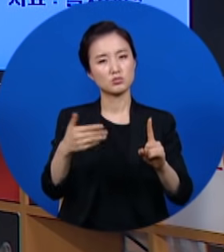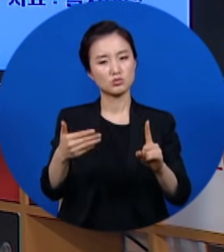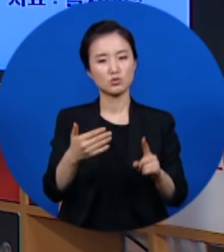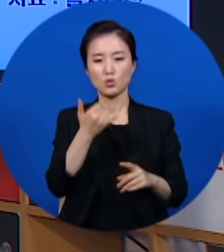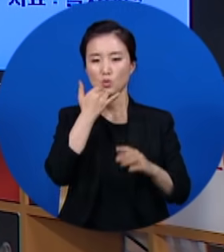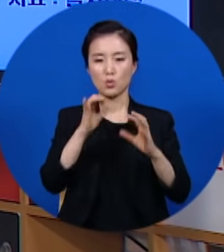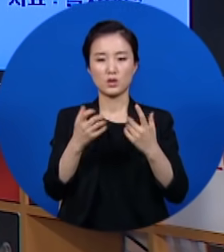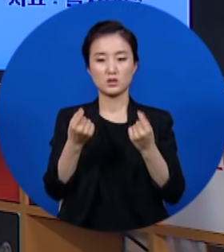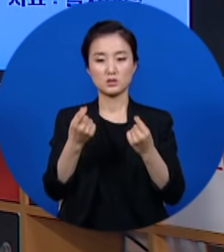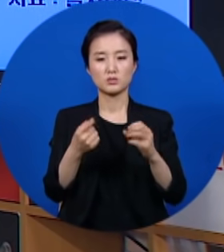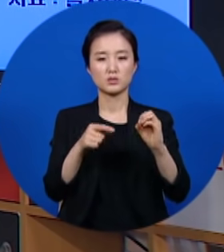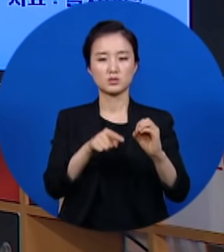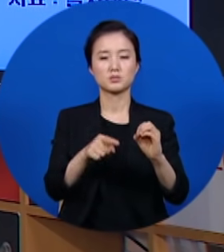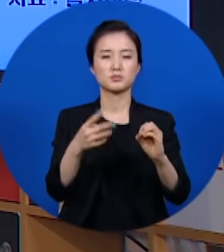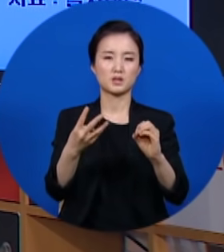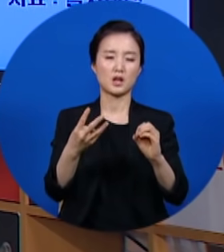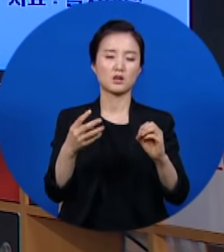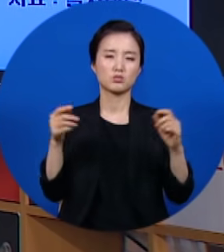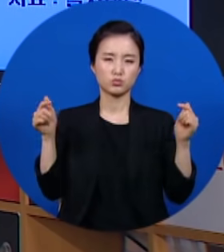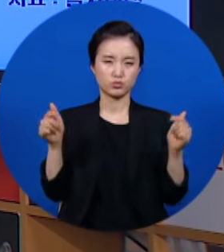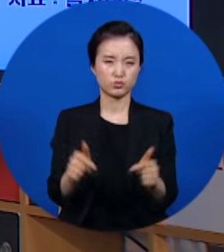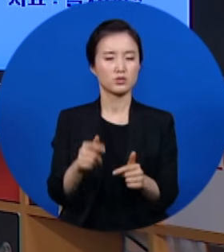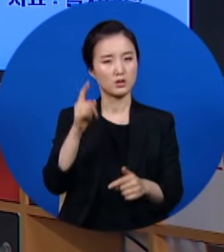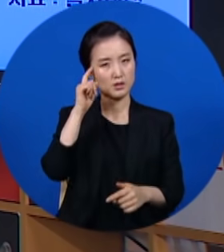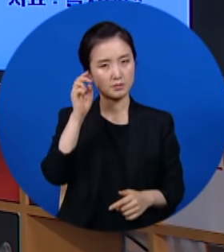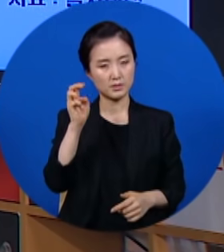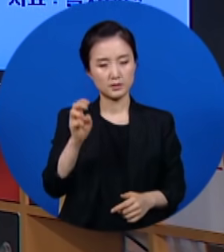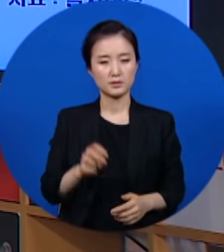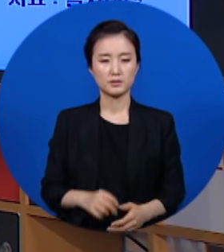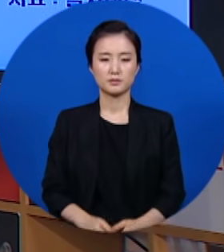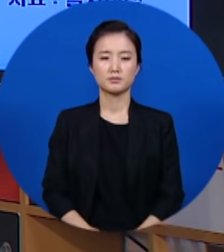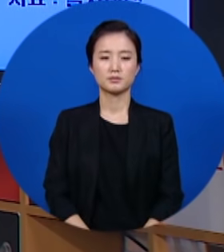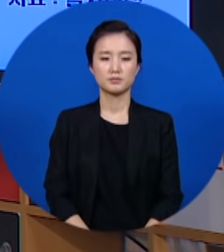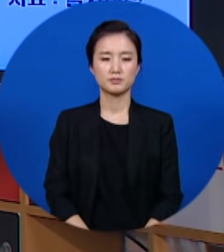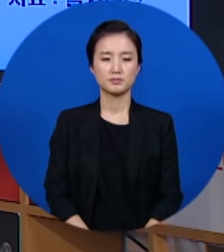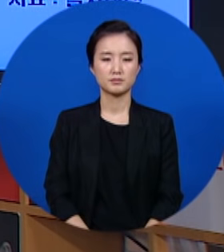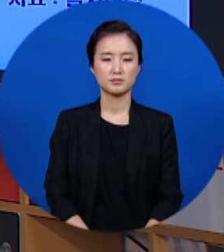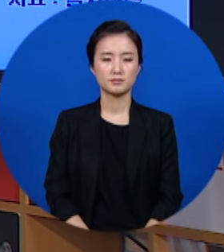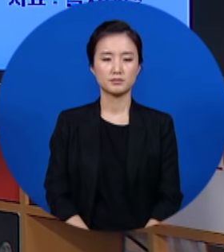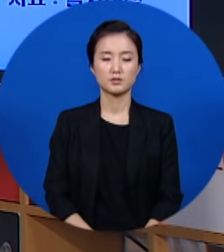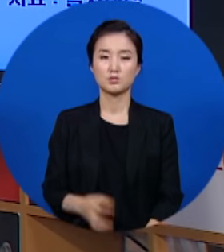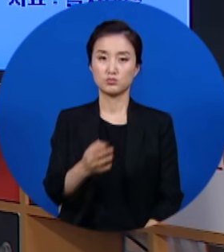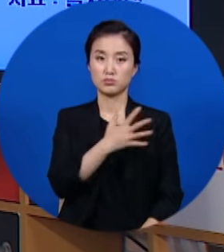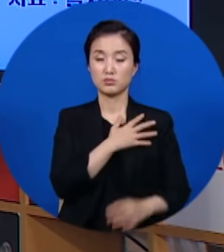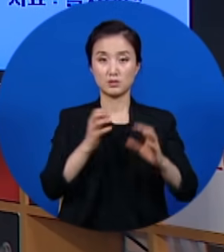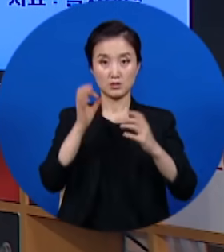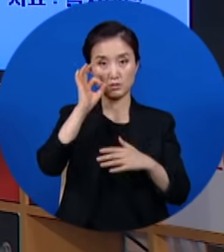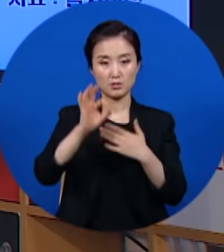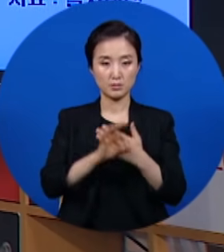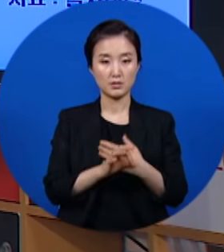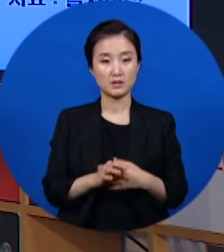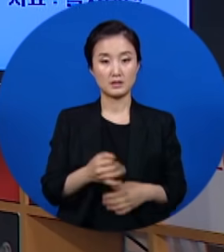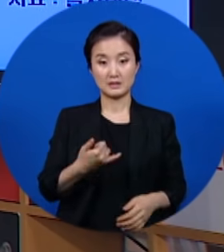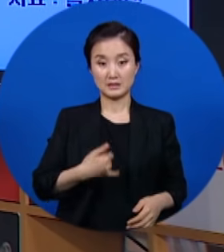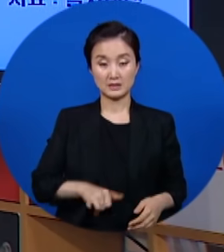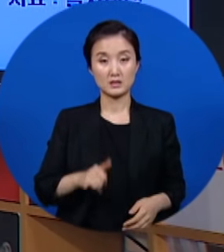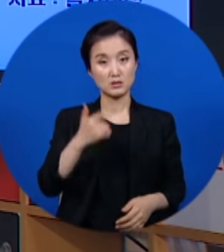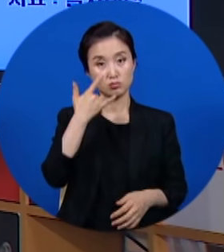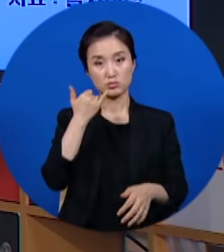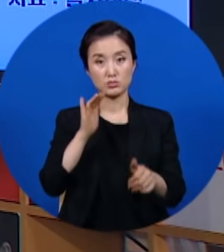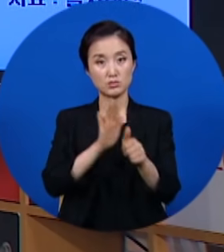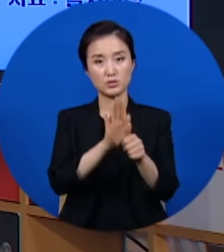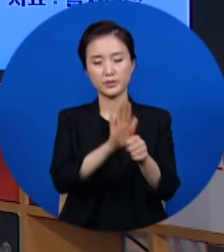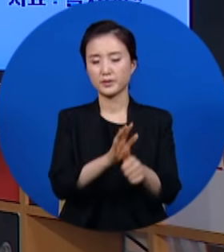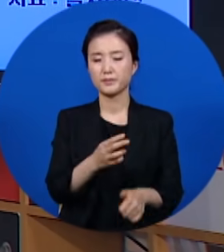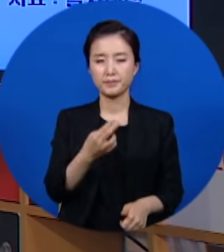0.4 이렇게 될 거예요 선진국 어느 나라를 봐도 자식이 부모 생활비에 도와주는 나라가